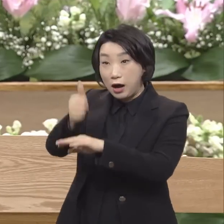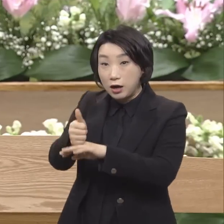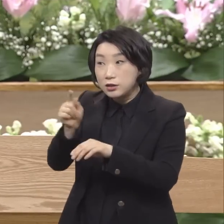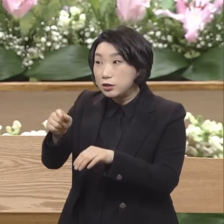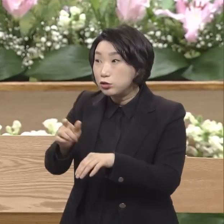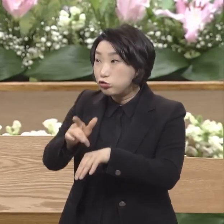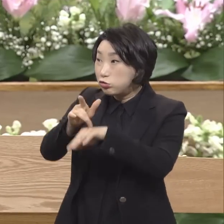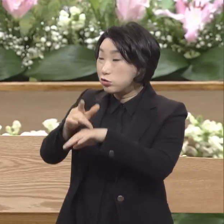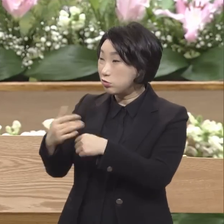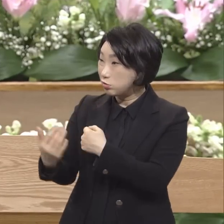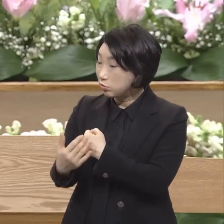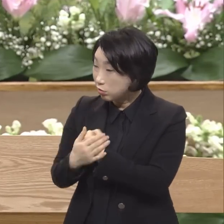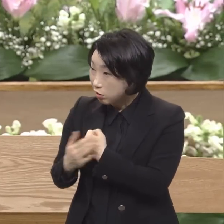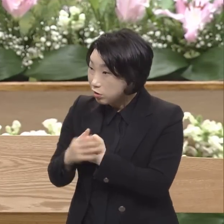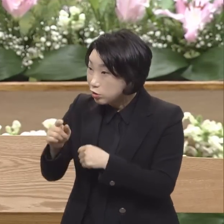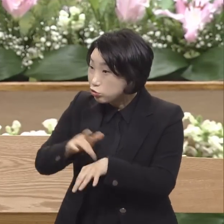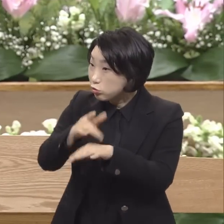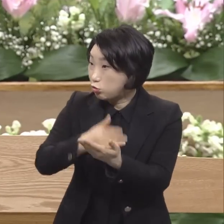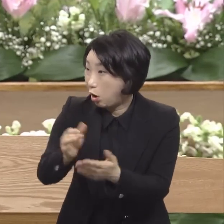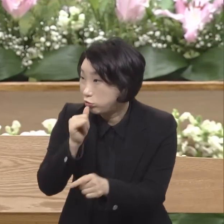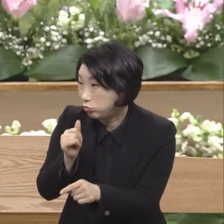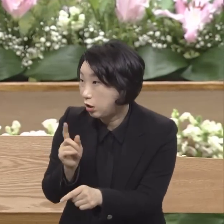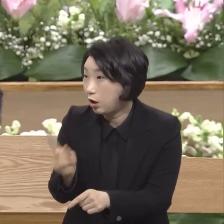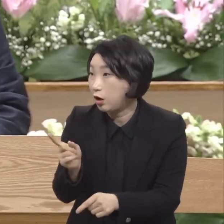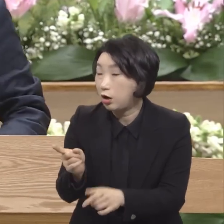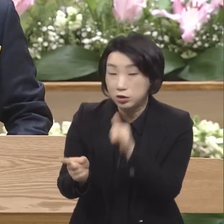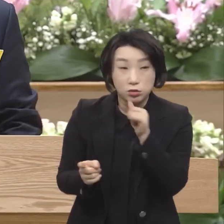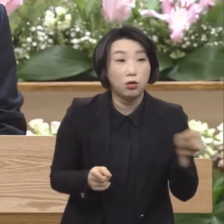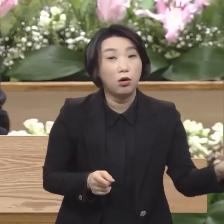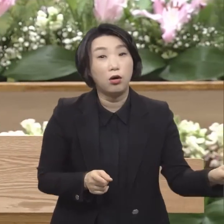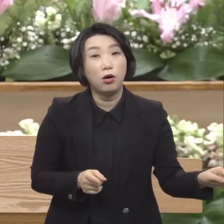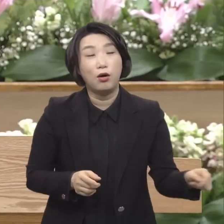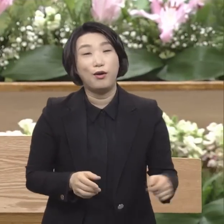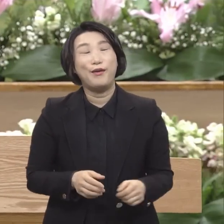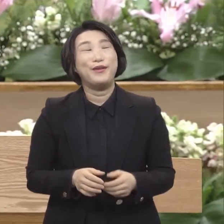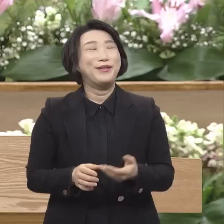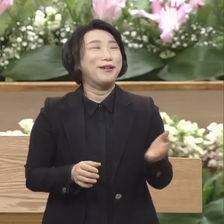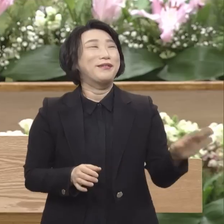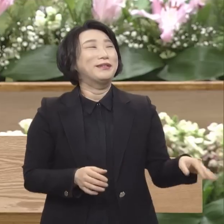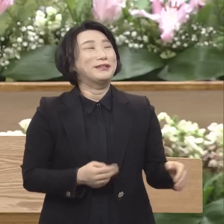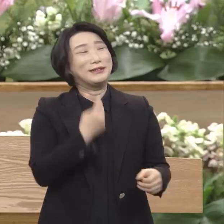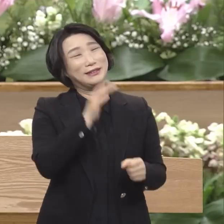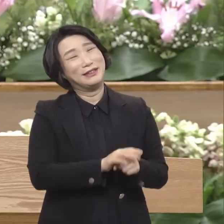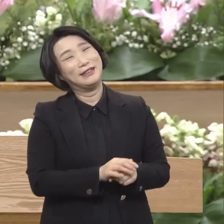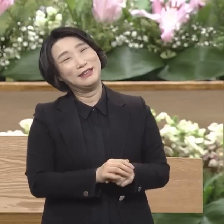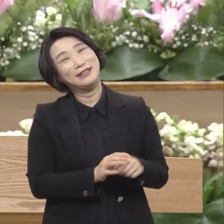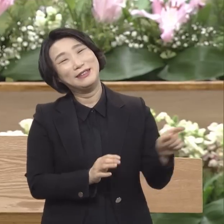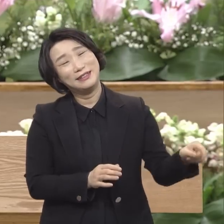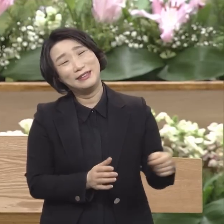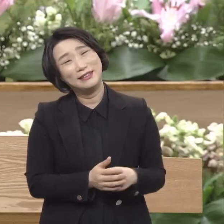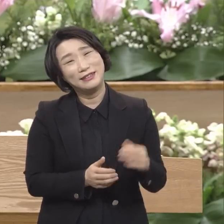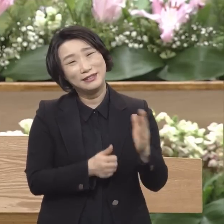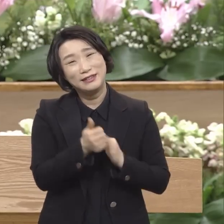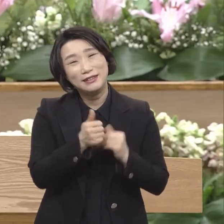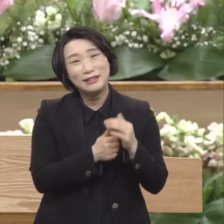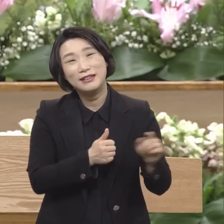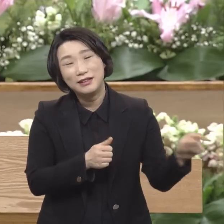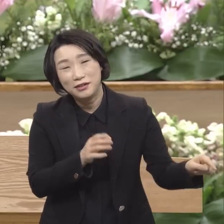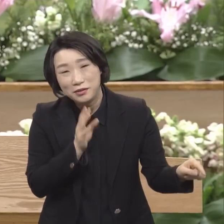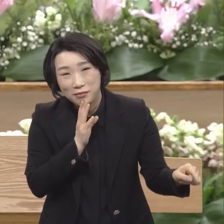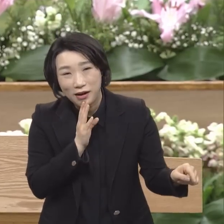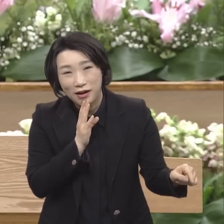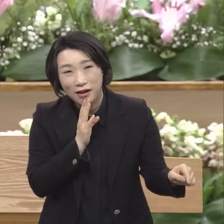아 귀신을 힘입어 귀신을 쫓아냈다? 이건 이런 모욕적인 은사가 세상에 어디 있습니까?